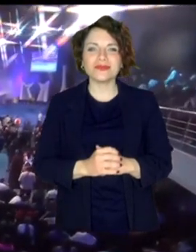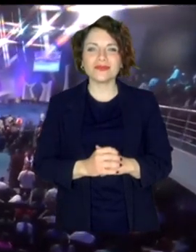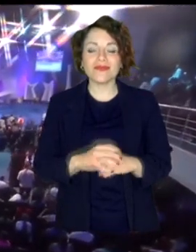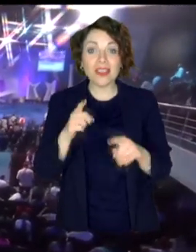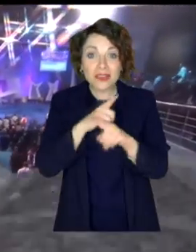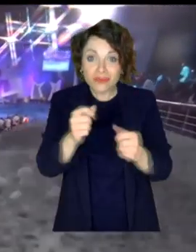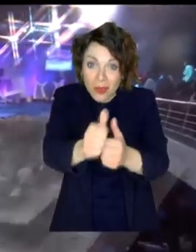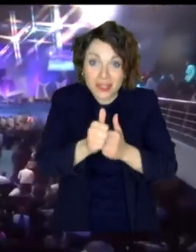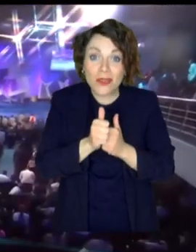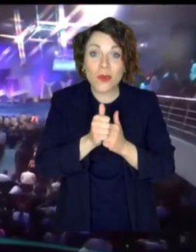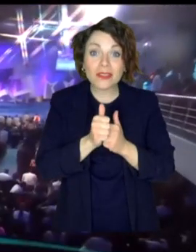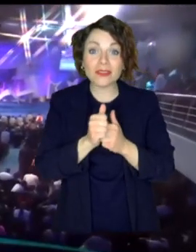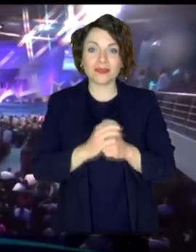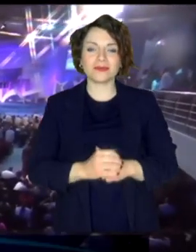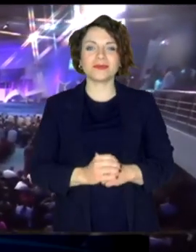State seguendo?